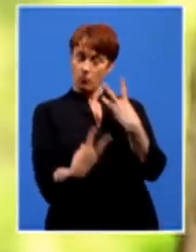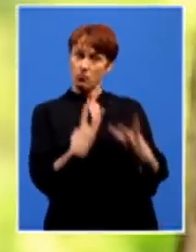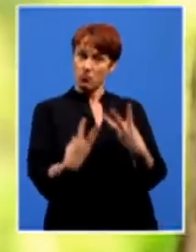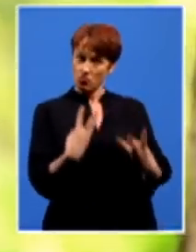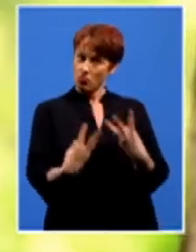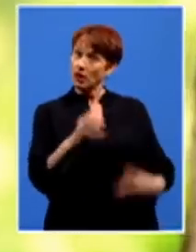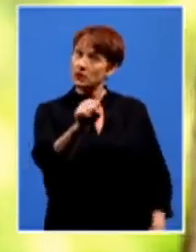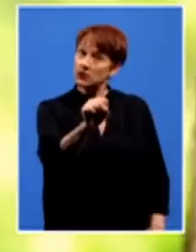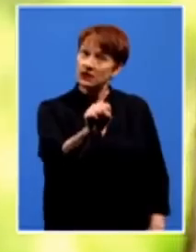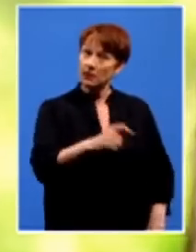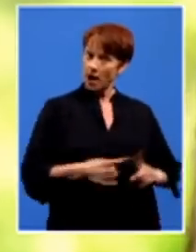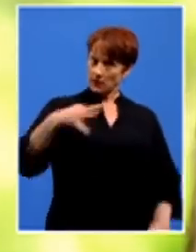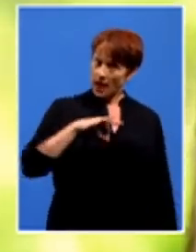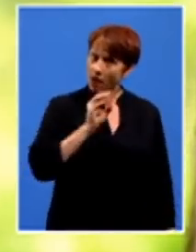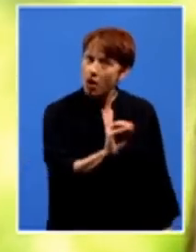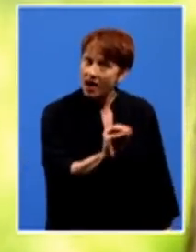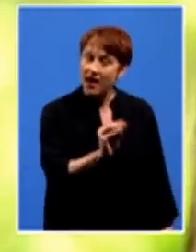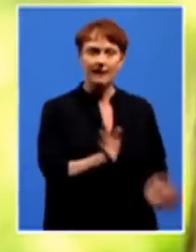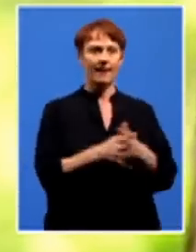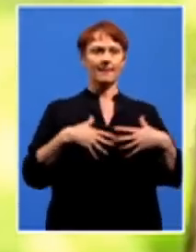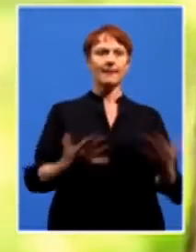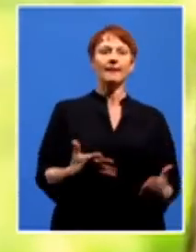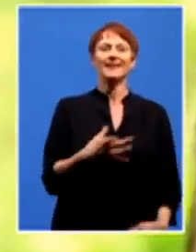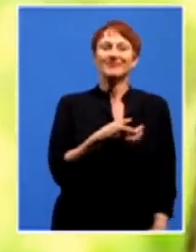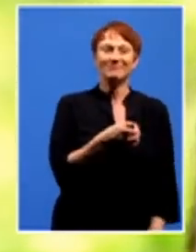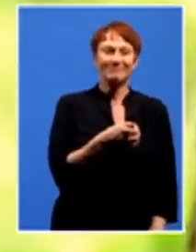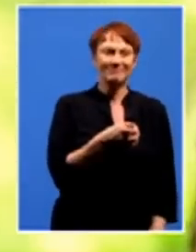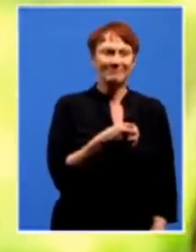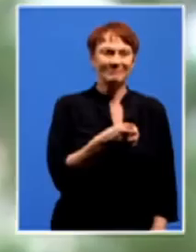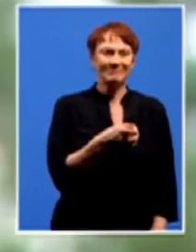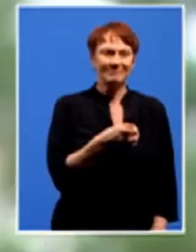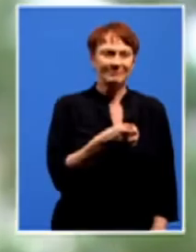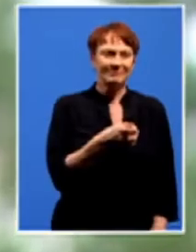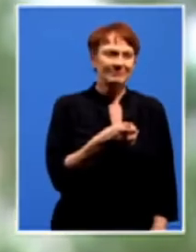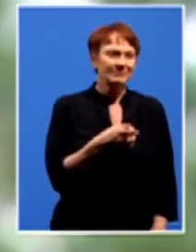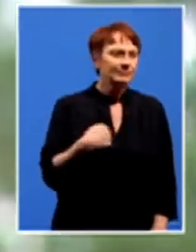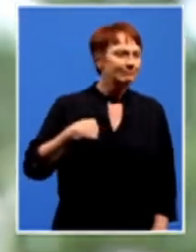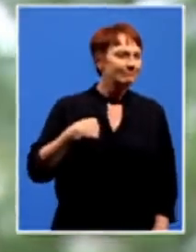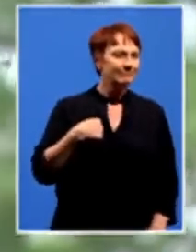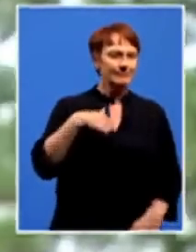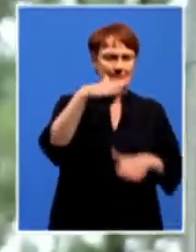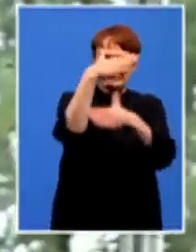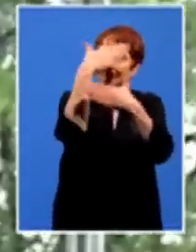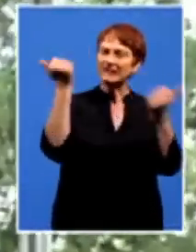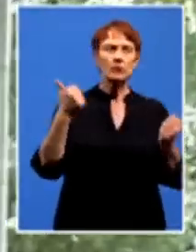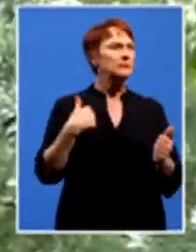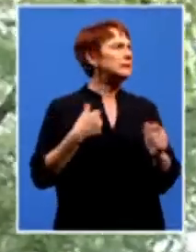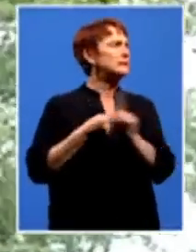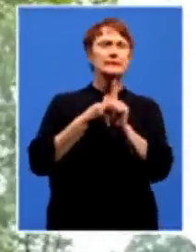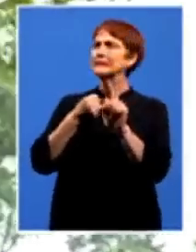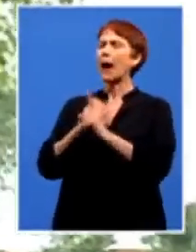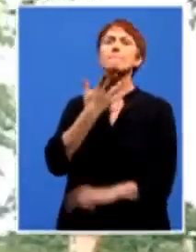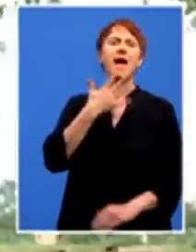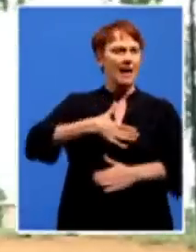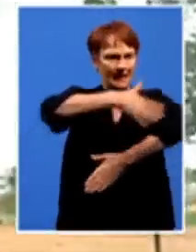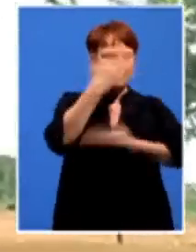karata ngopfu nsati wa mina na sweswi wa tirha a nga holi mali ene ni twa ni kwata ngopfu lero